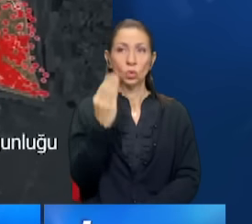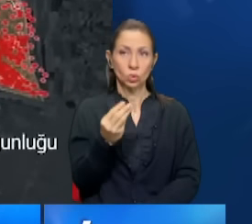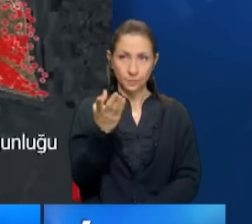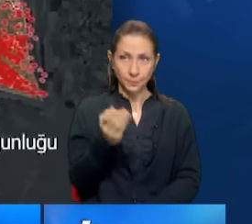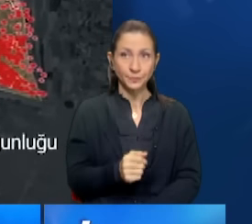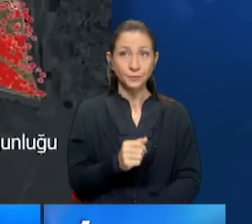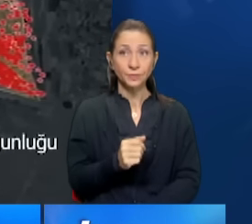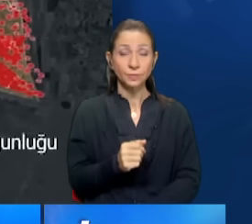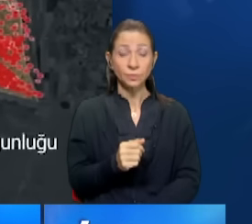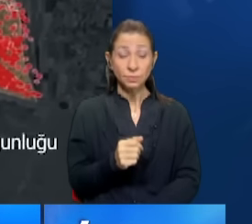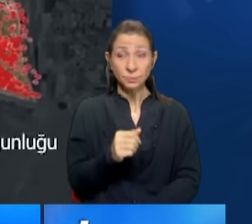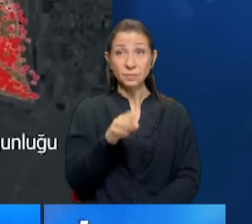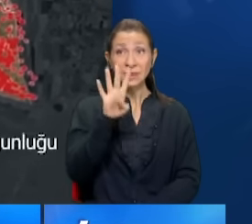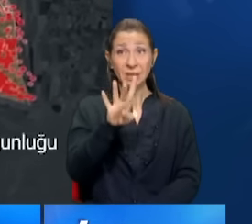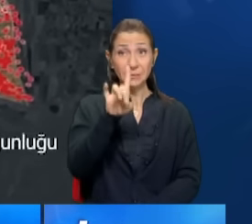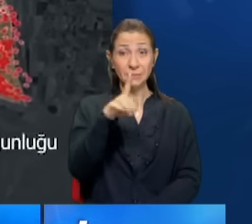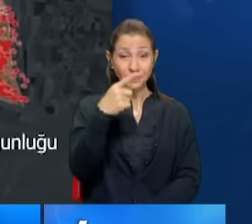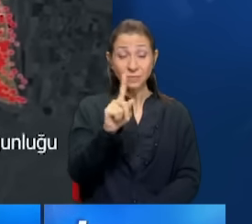oldu.